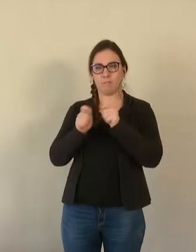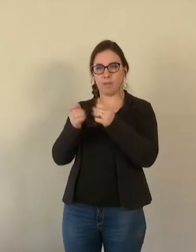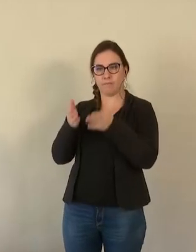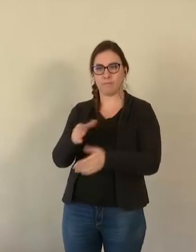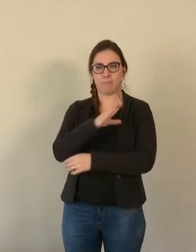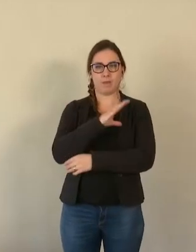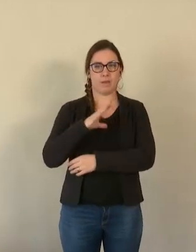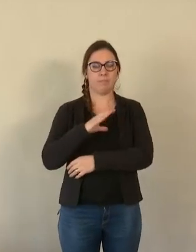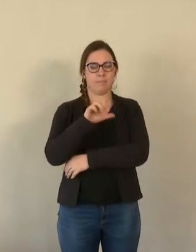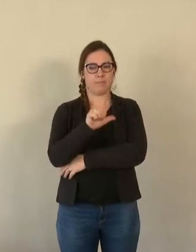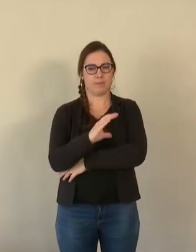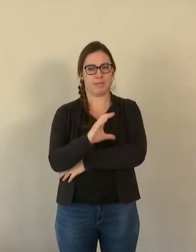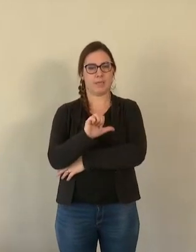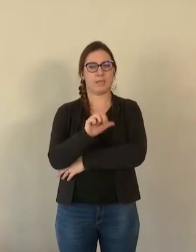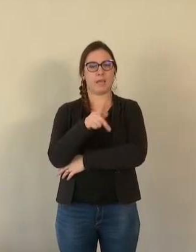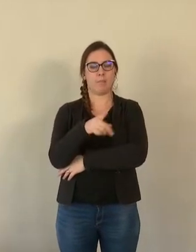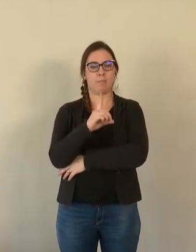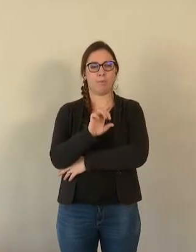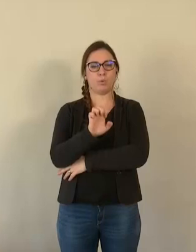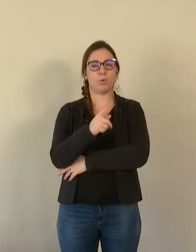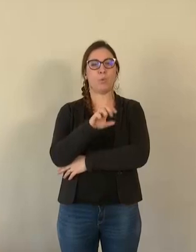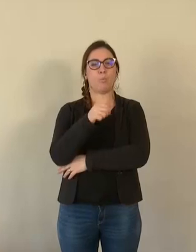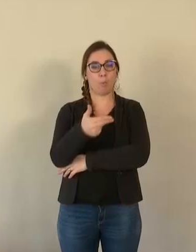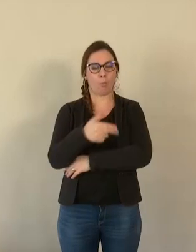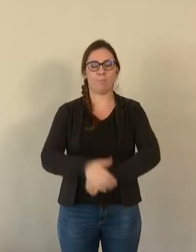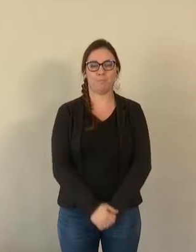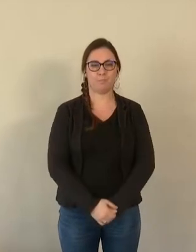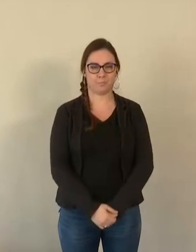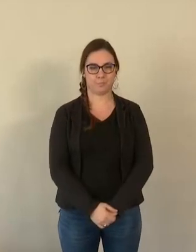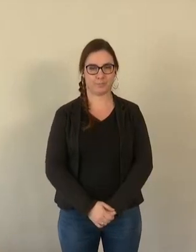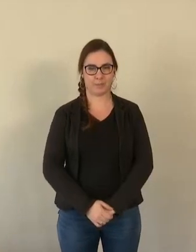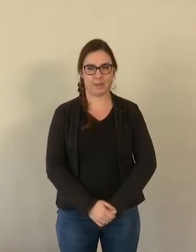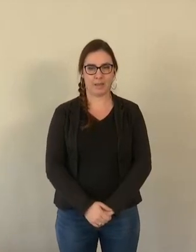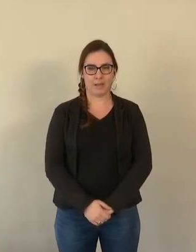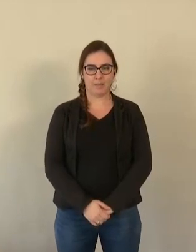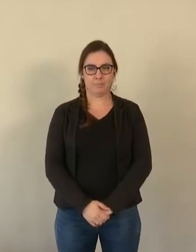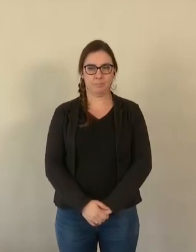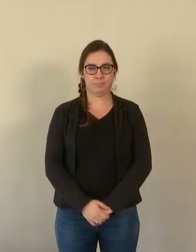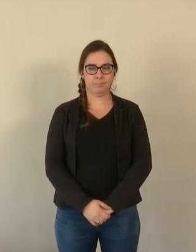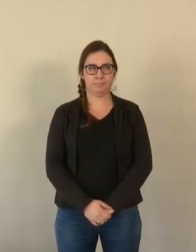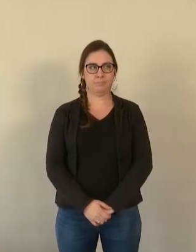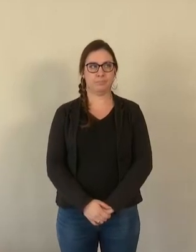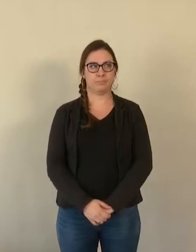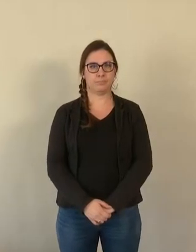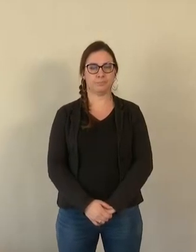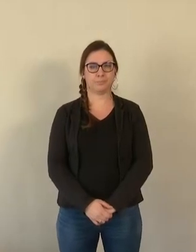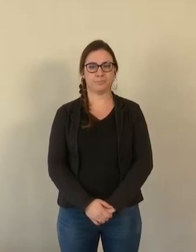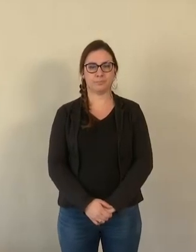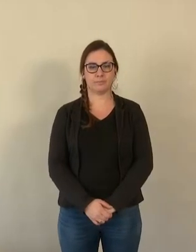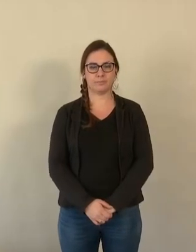présente Vincent fristau Christine Garnier romain gentil